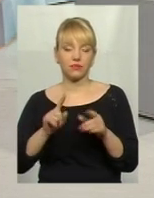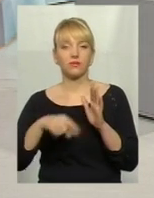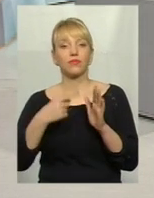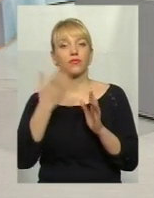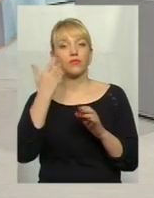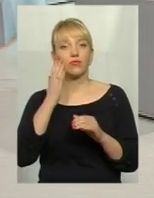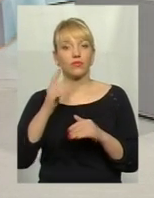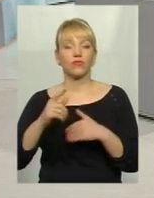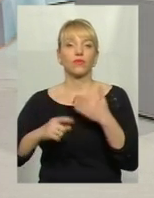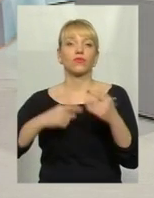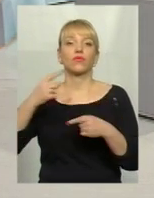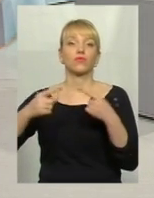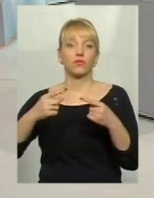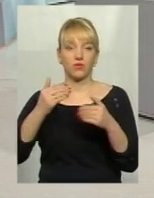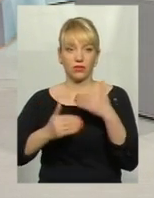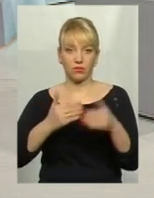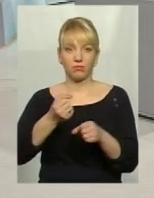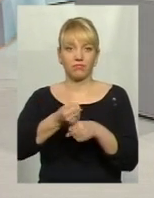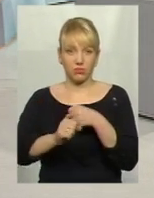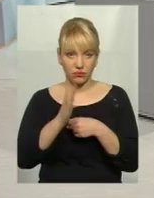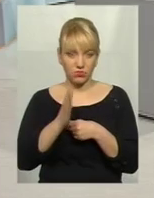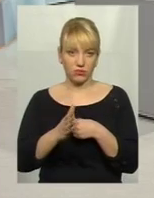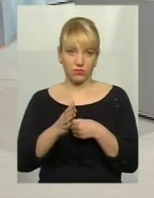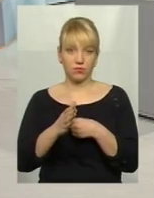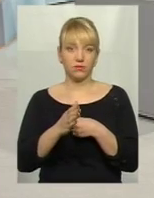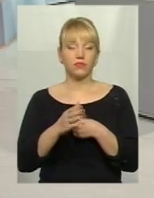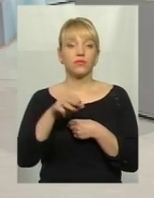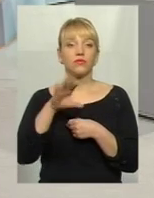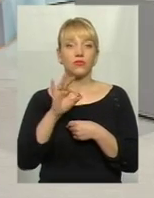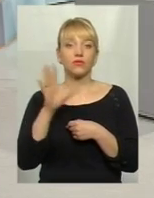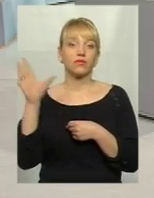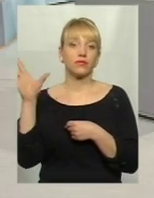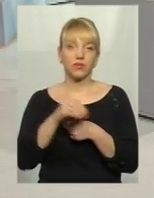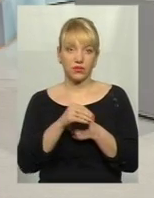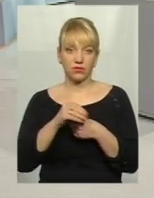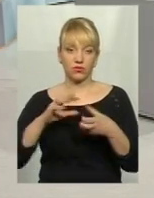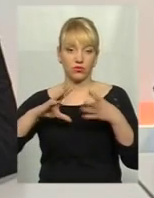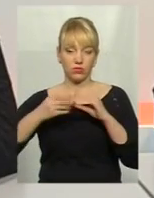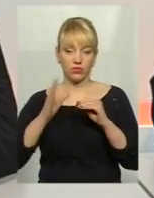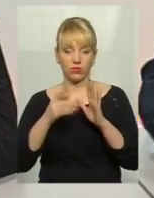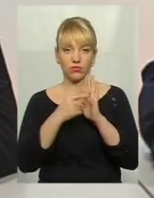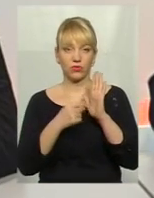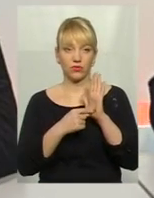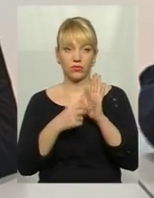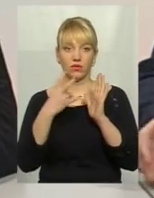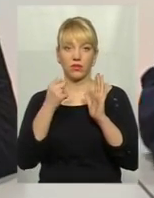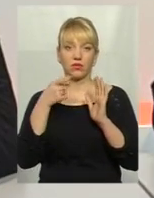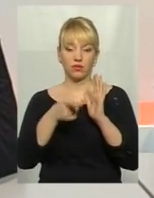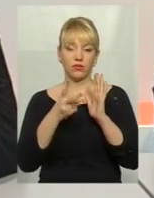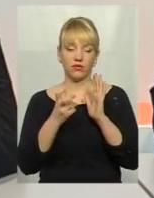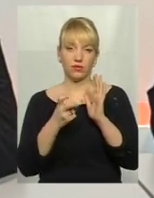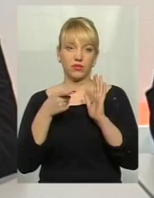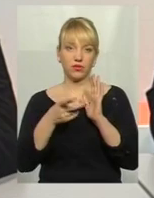наступного етапу примусового, ми рано чи пізно до нього все одно дійдемо. Тоді вся сума просто буде поділена там на 1200